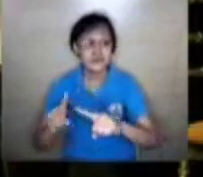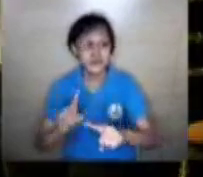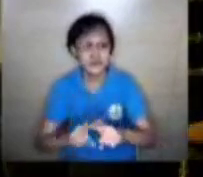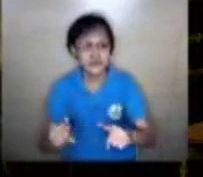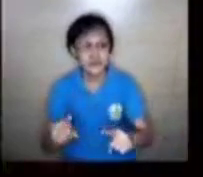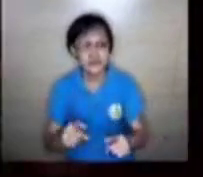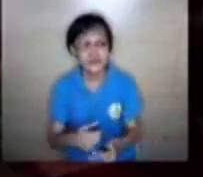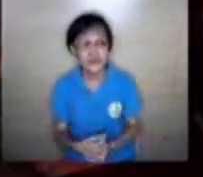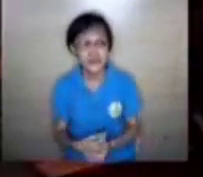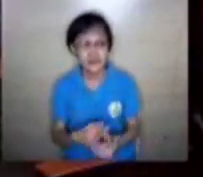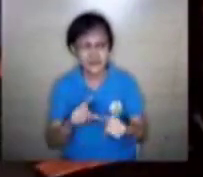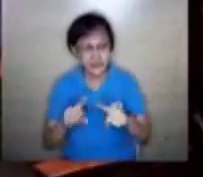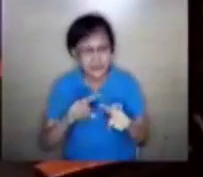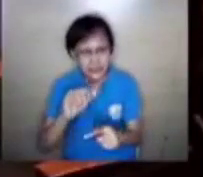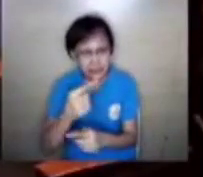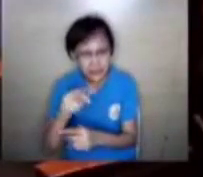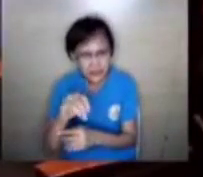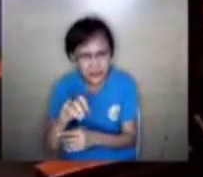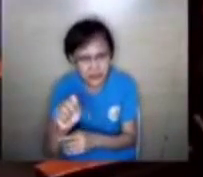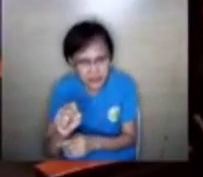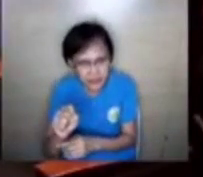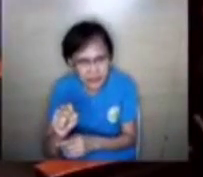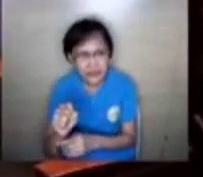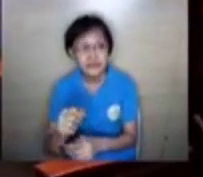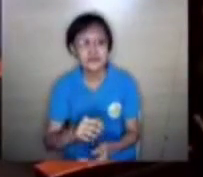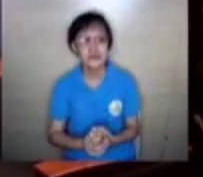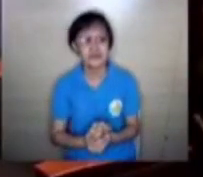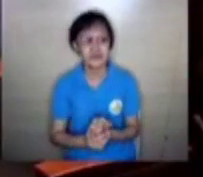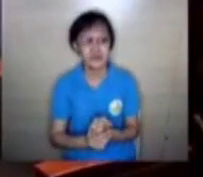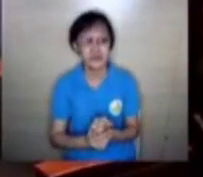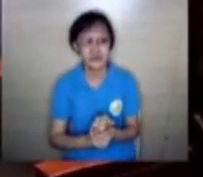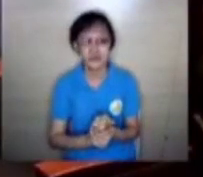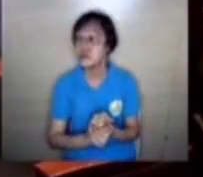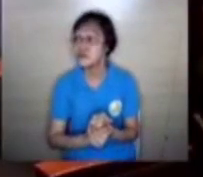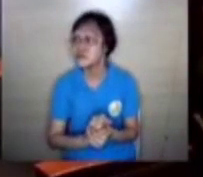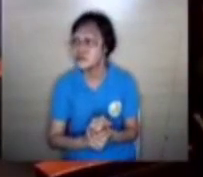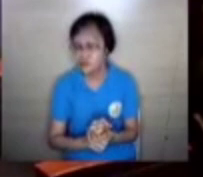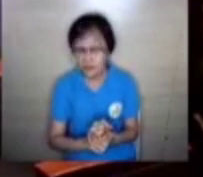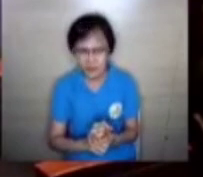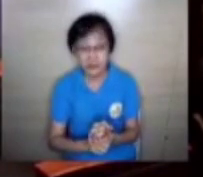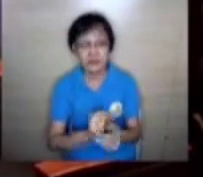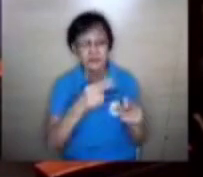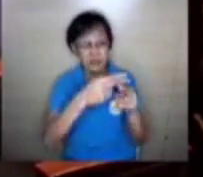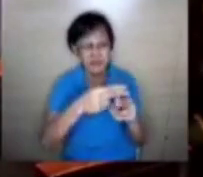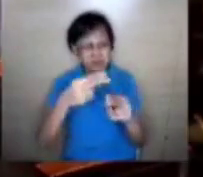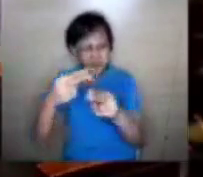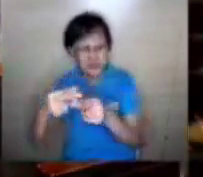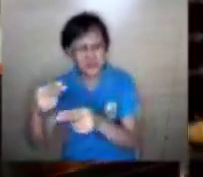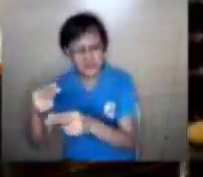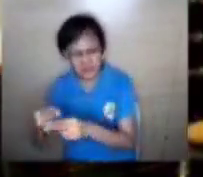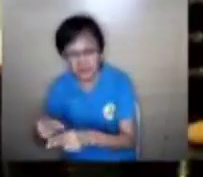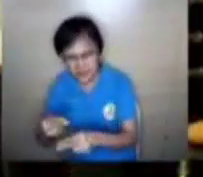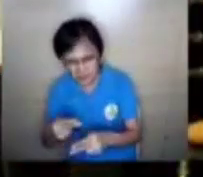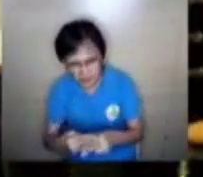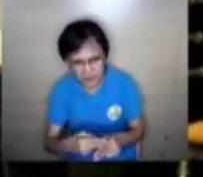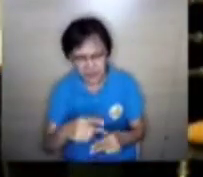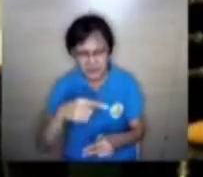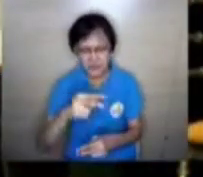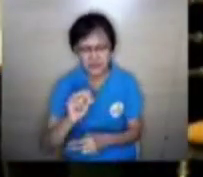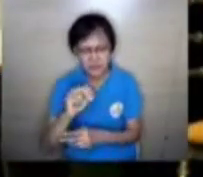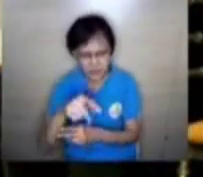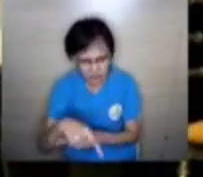ibang-ibang agency, kagaya ng PNP, BFP, DILG, DOH, DepEd at iba pa,